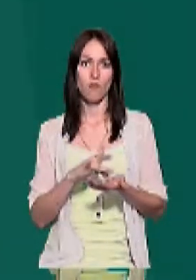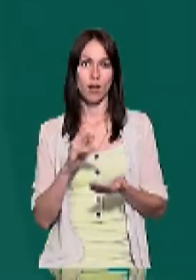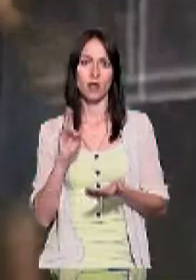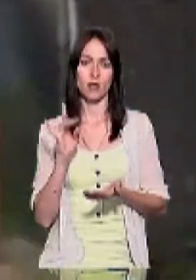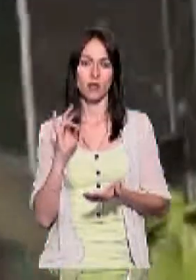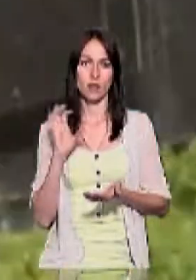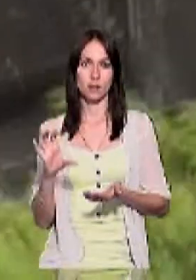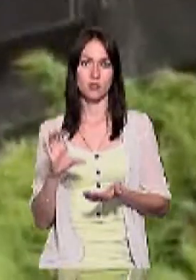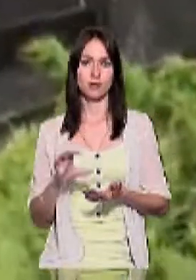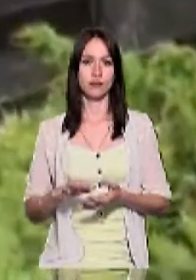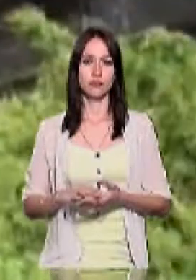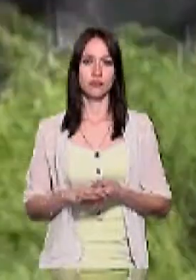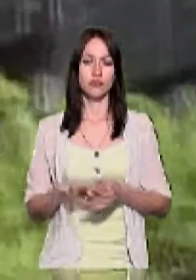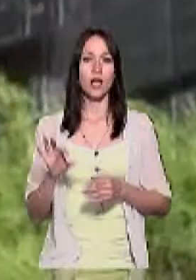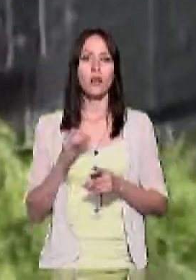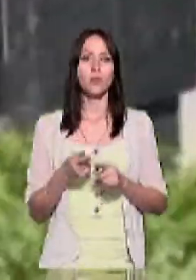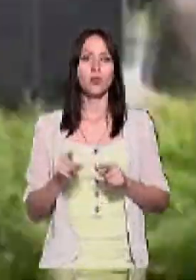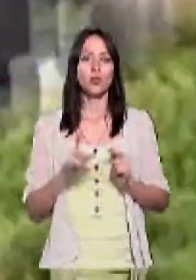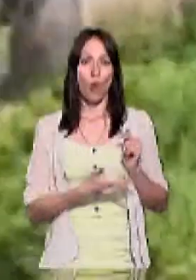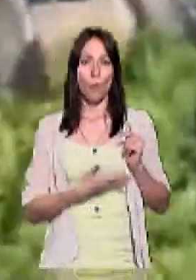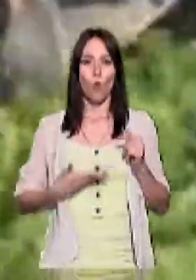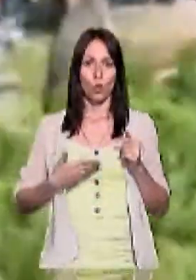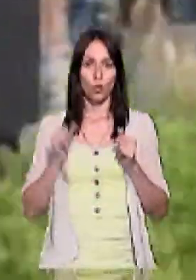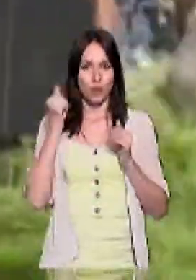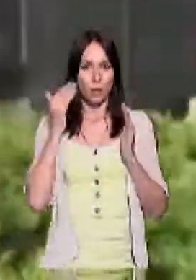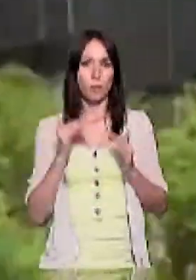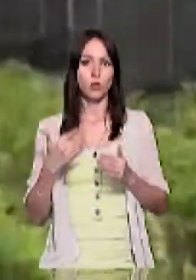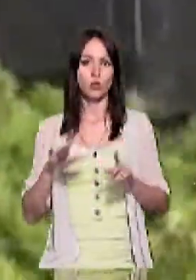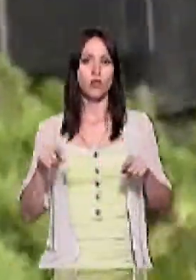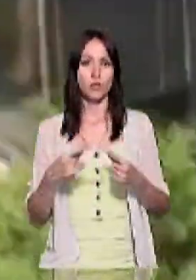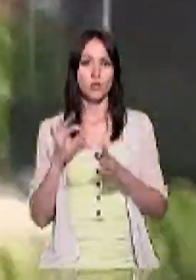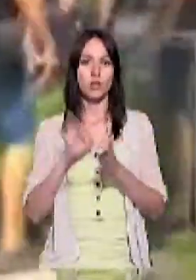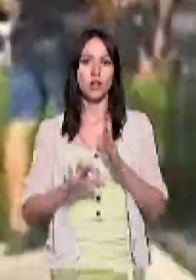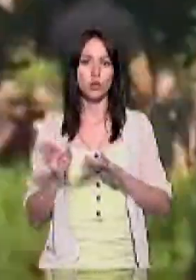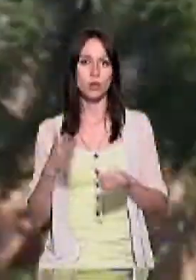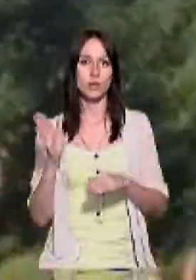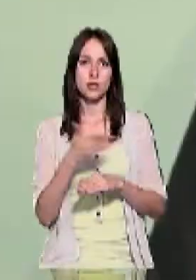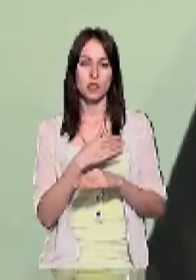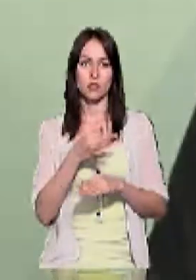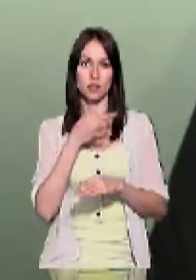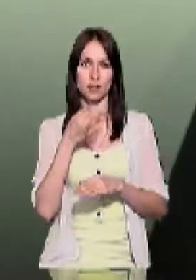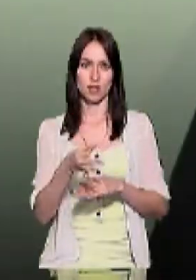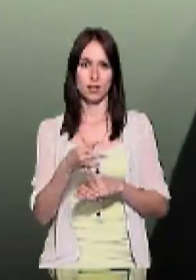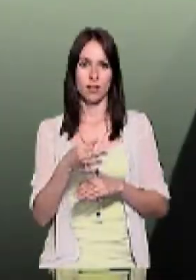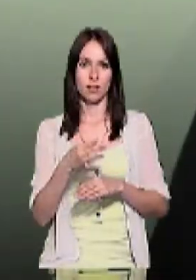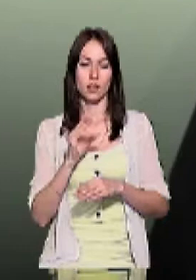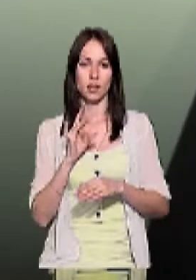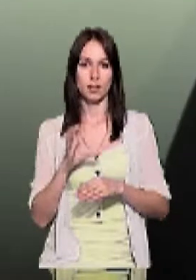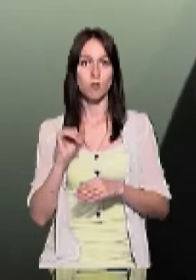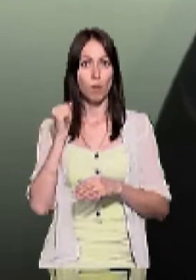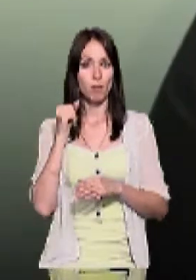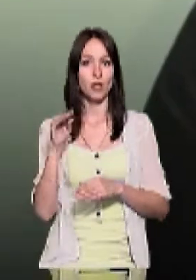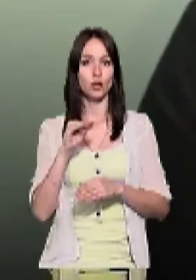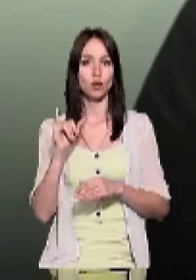Кернес. Про те, що погруддя відновлять одразу після знесення пам'ятника, сказав мер Геннадій Кернес. Пам'ятник Жукову